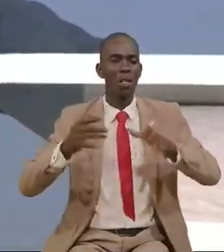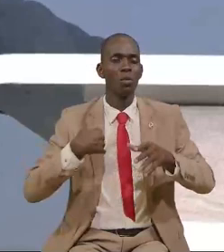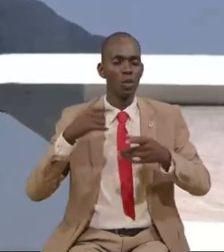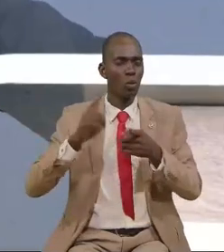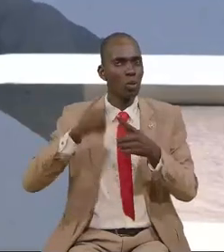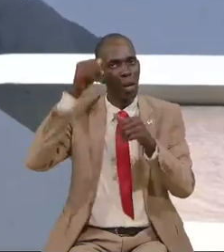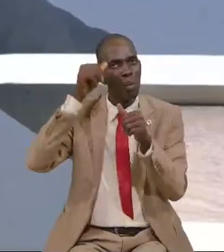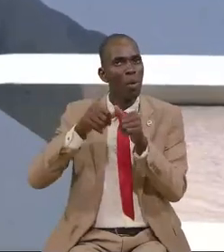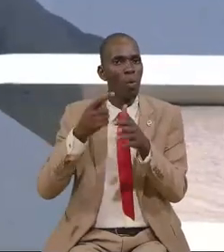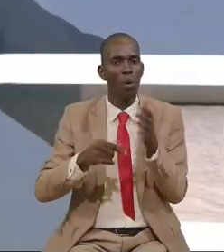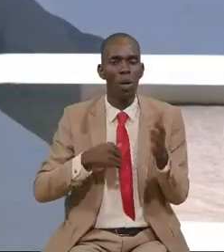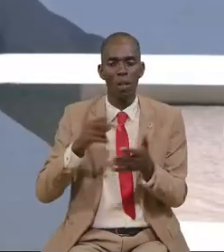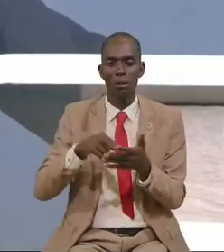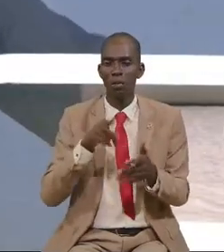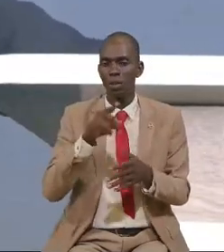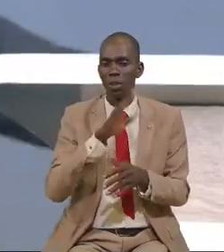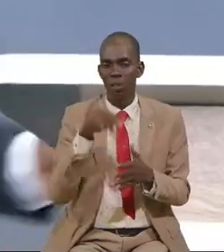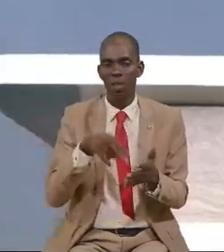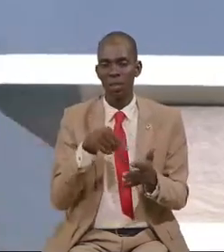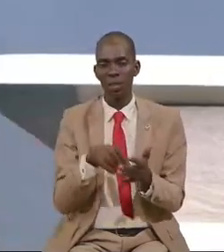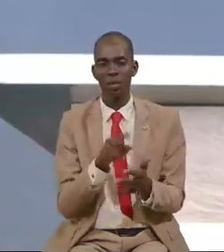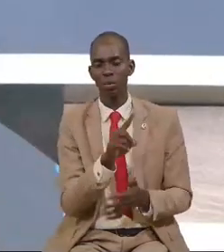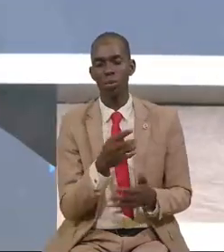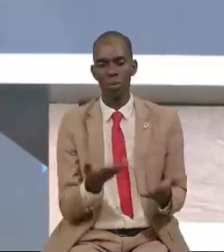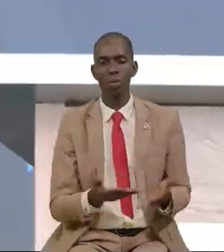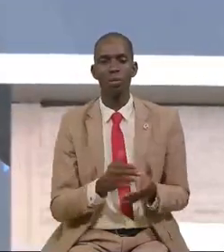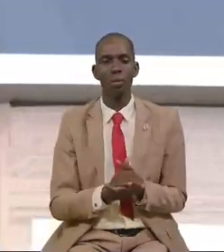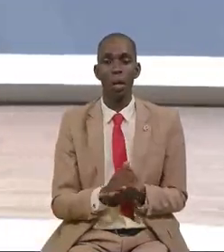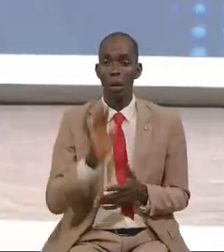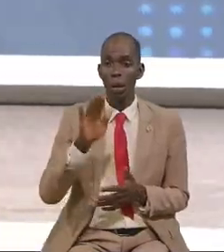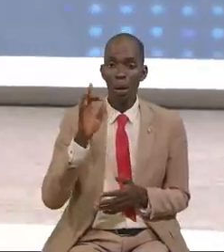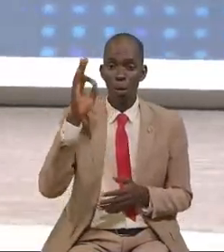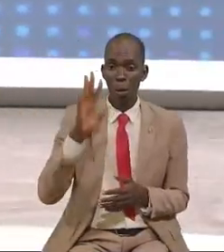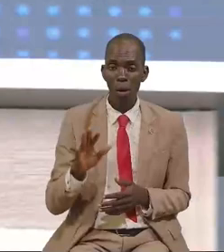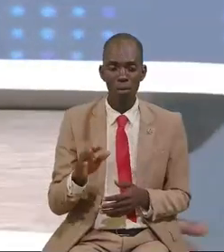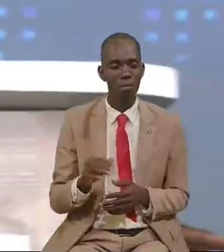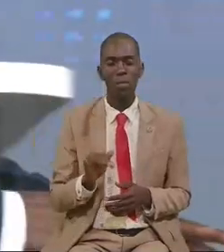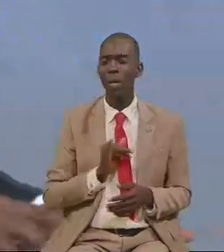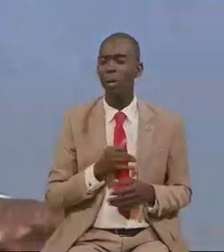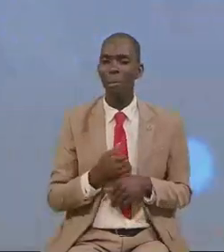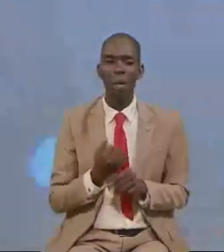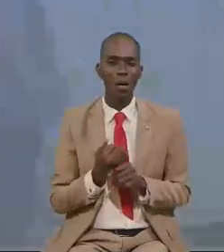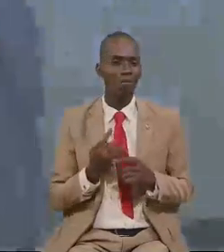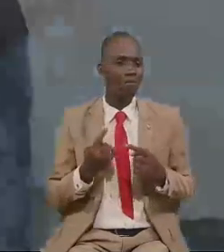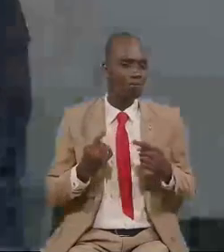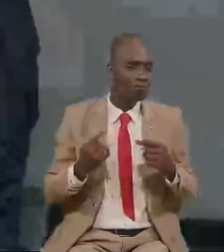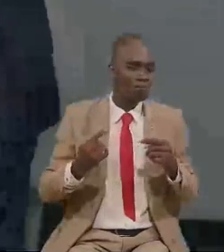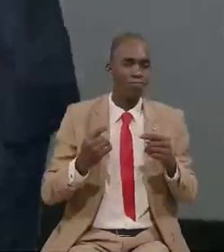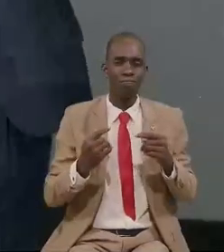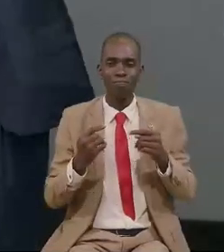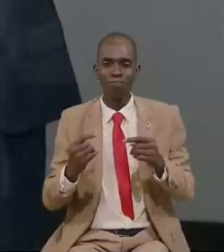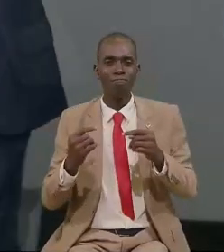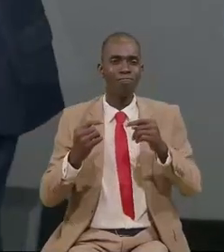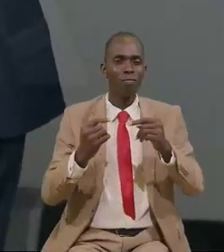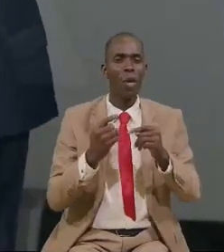lis. Tu n'as pas lu ce livre-là. Pasteur, je fais des efforts. Je sais. Mais